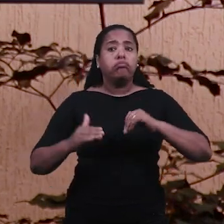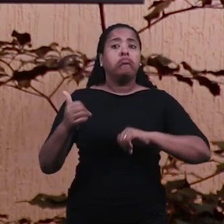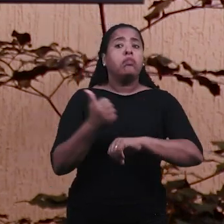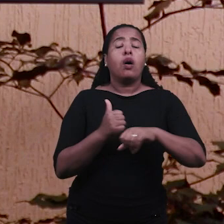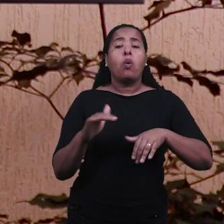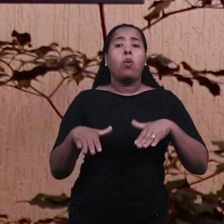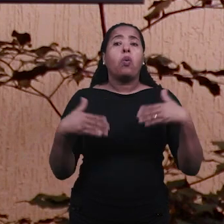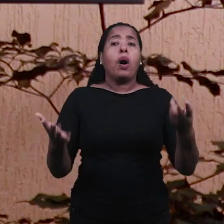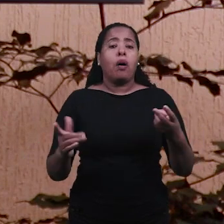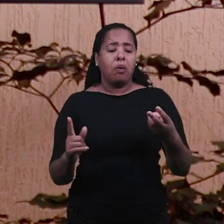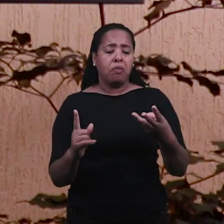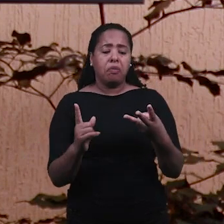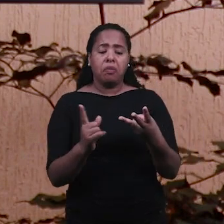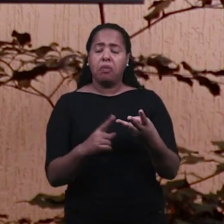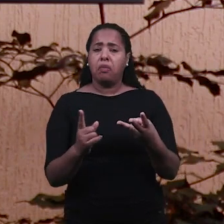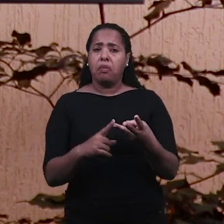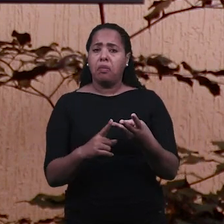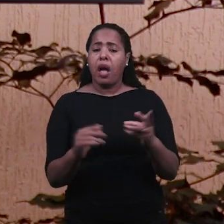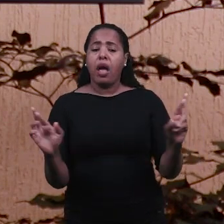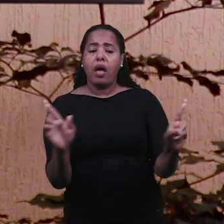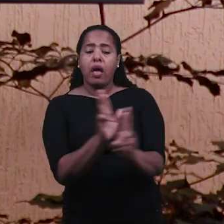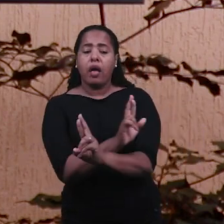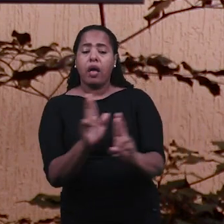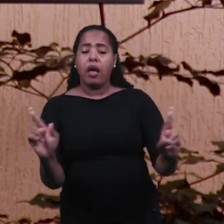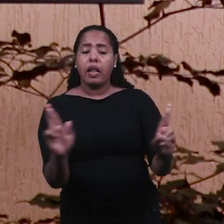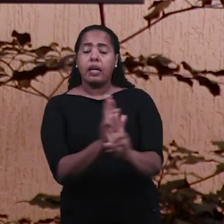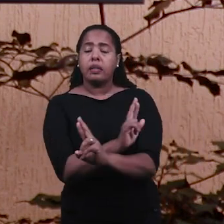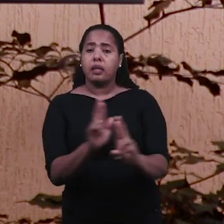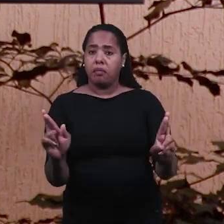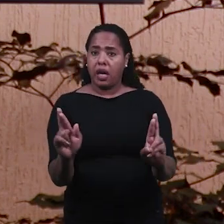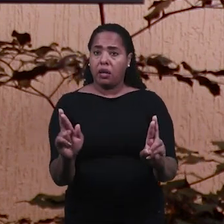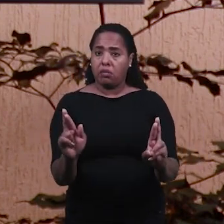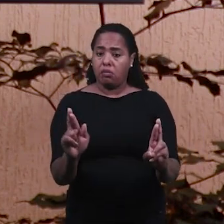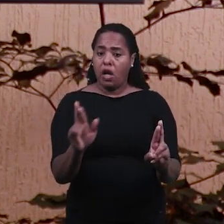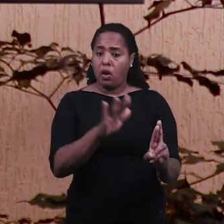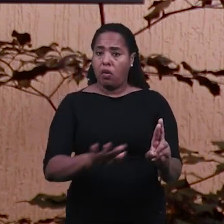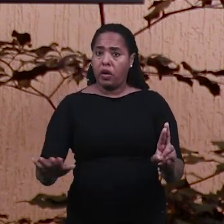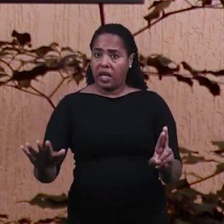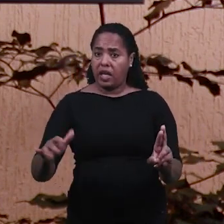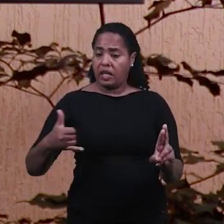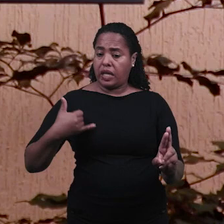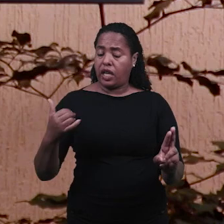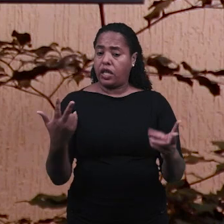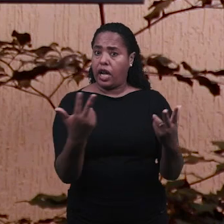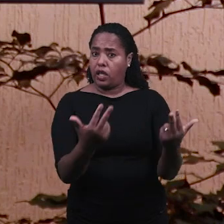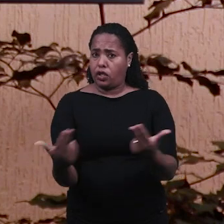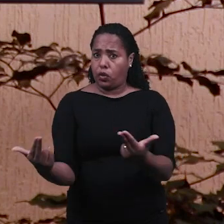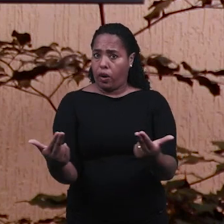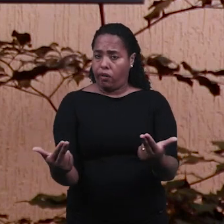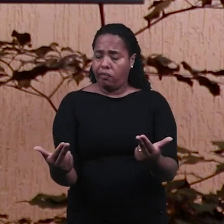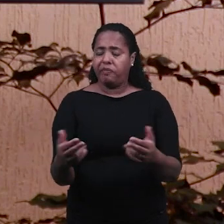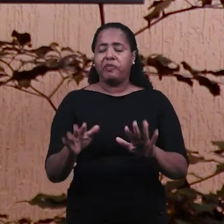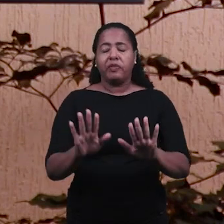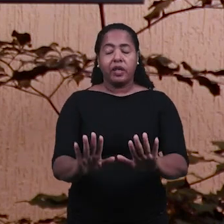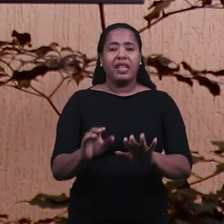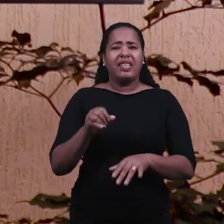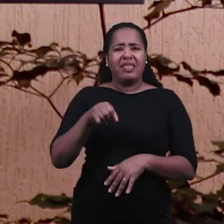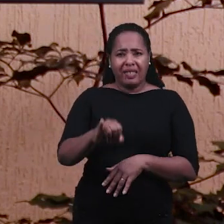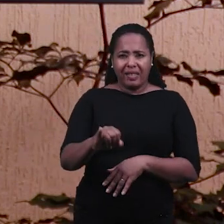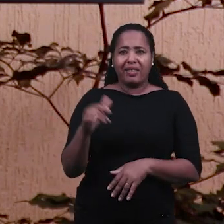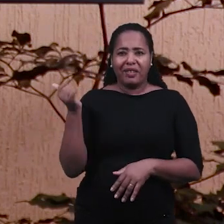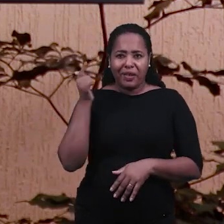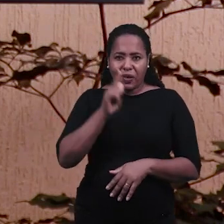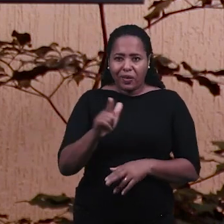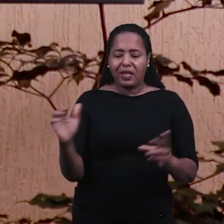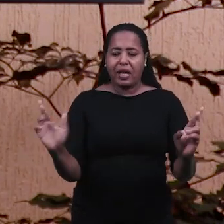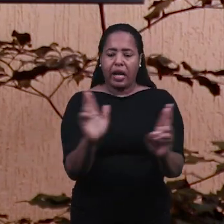Comment est son rapport avec les autres enfants de même âge? Parce que si elle arrive à avoir un bon rapport, si elle arrive